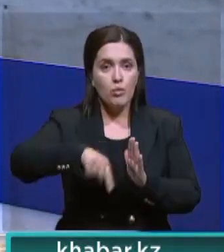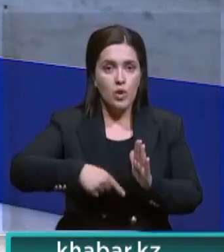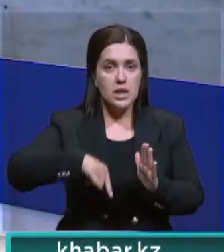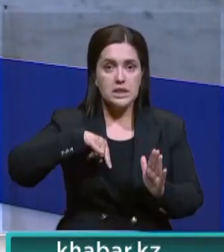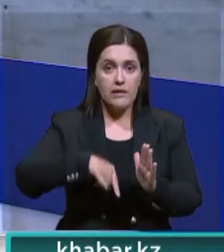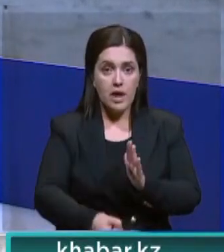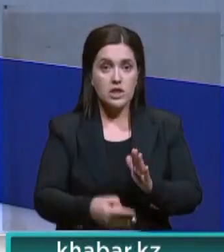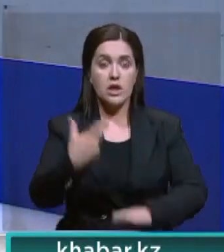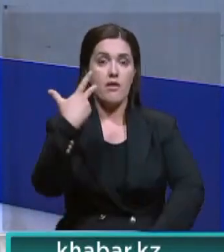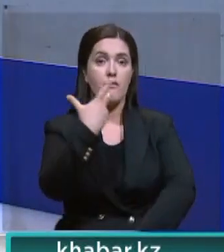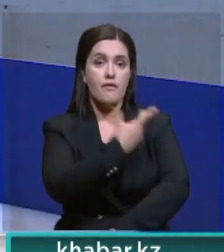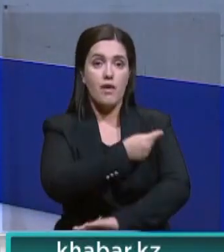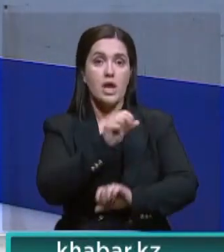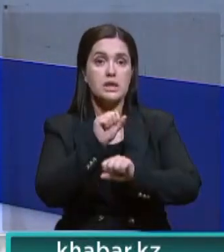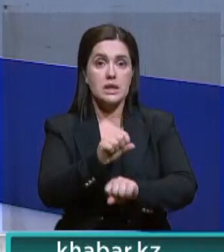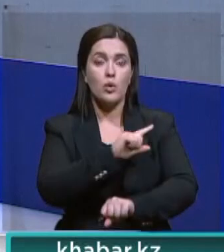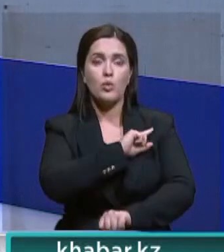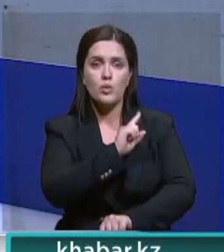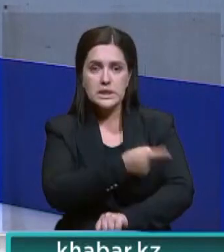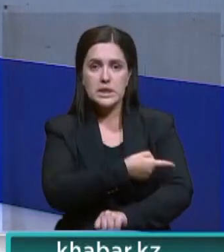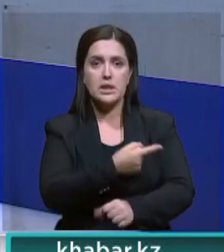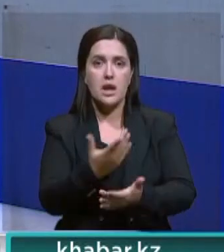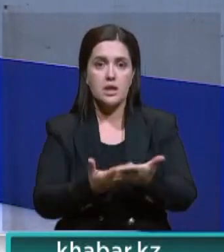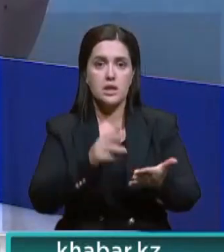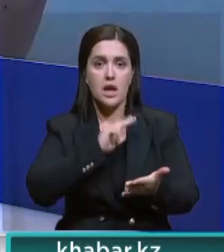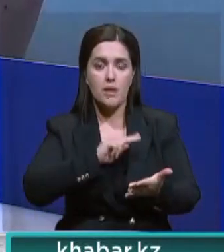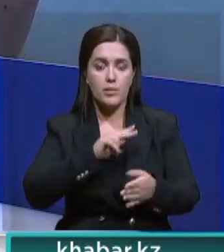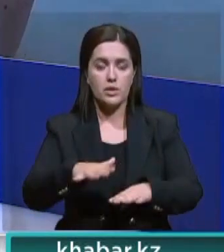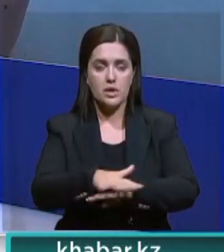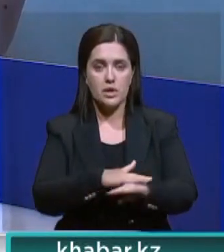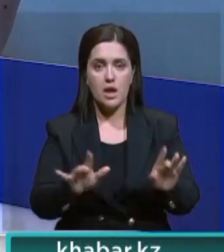Что касается вакцинации, президент поручил усилить разъяснительную работу населения.